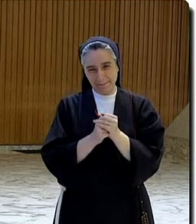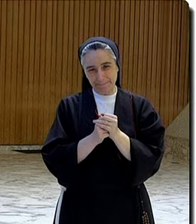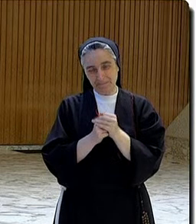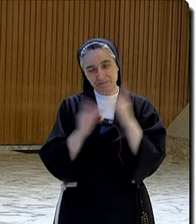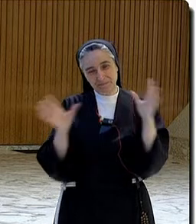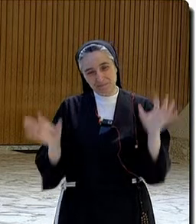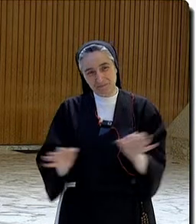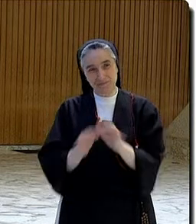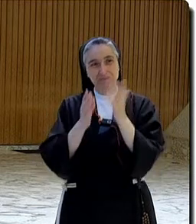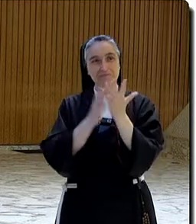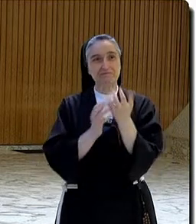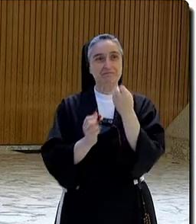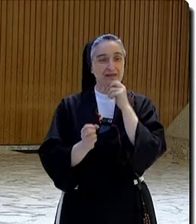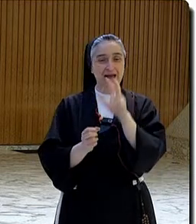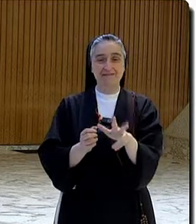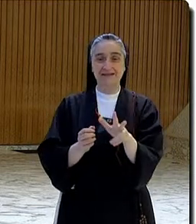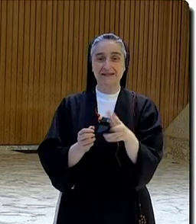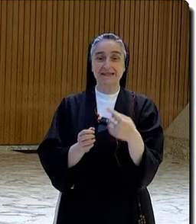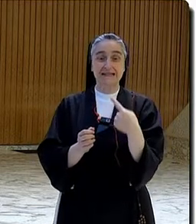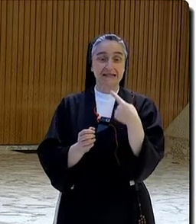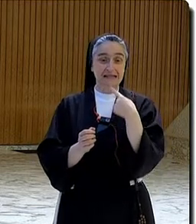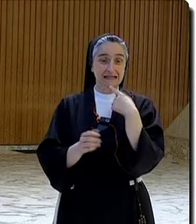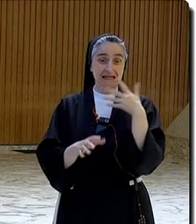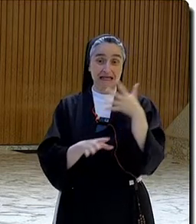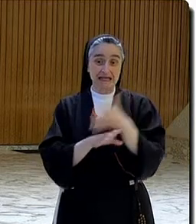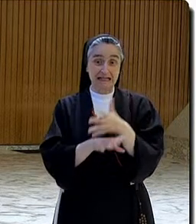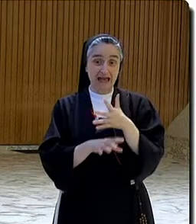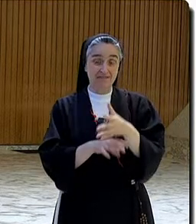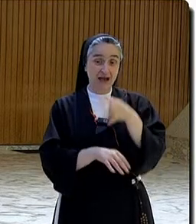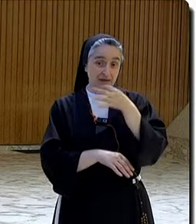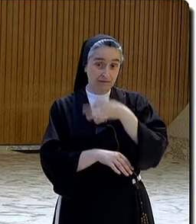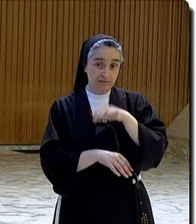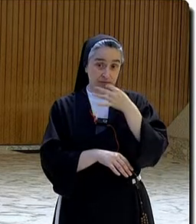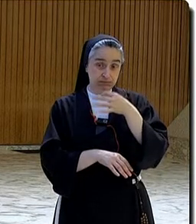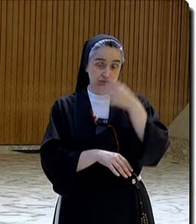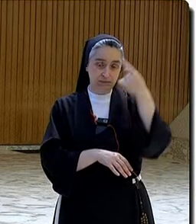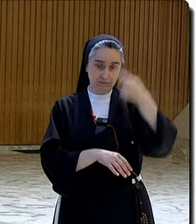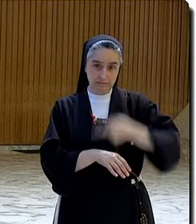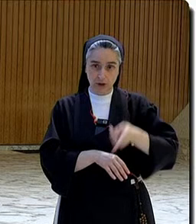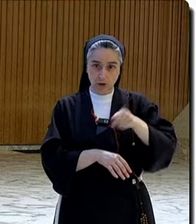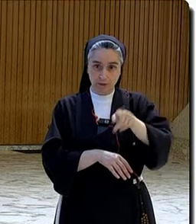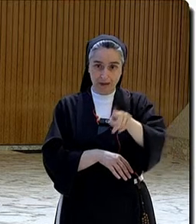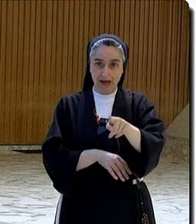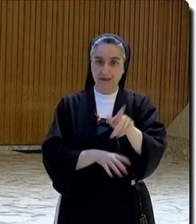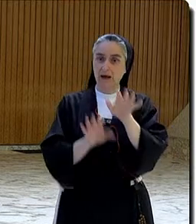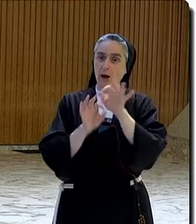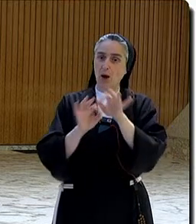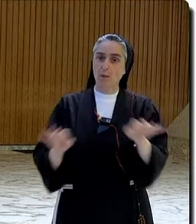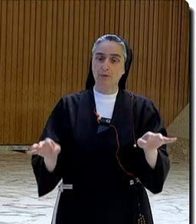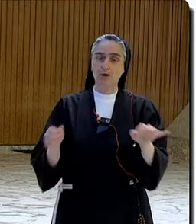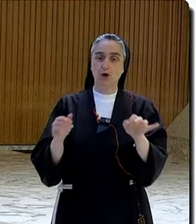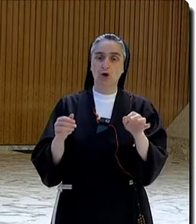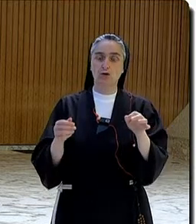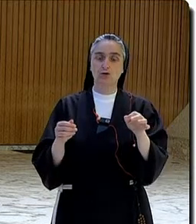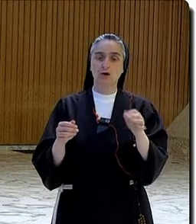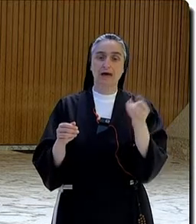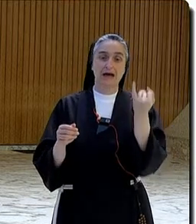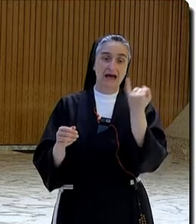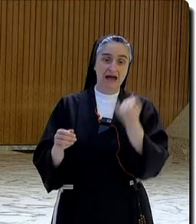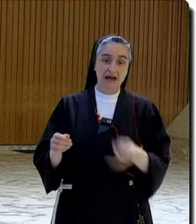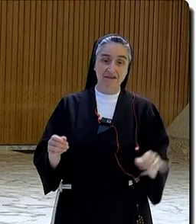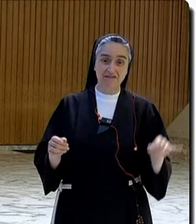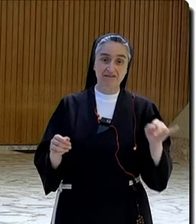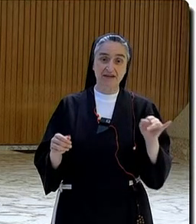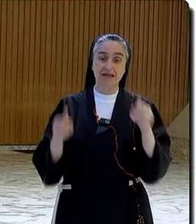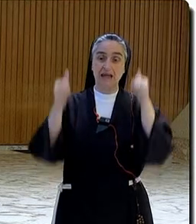Vi informo anche che tutti gli interventi e le conferenze di questi giorni verranno pubblicati alla fine di